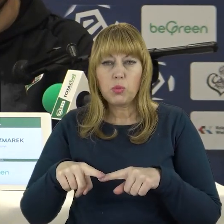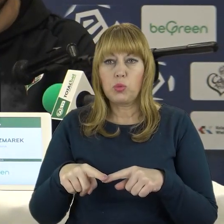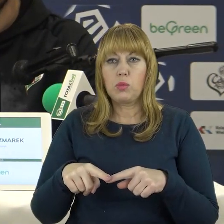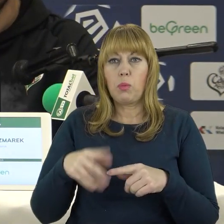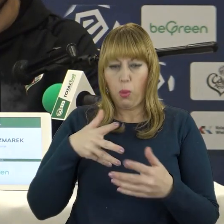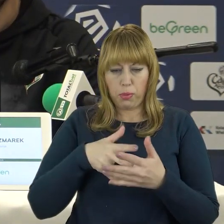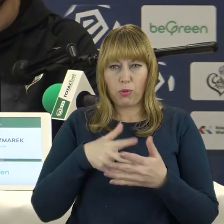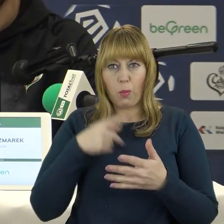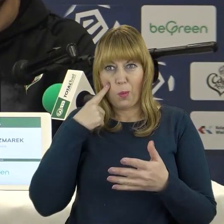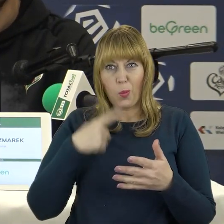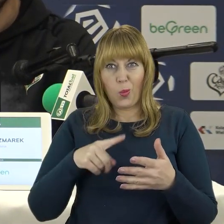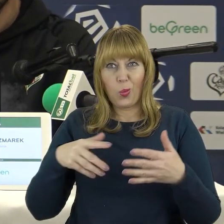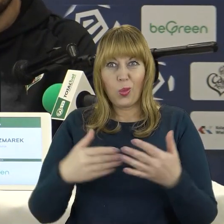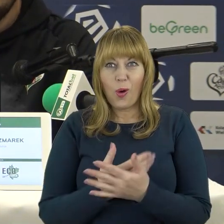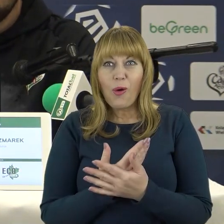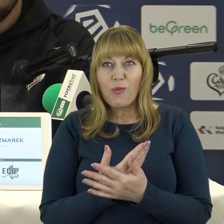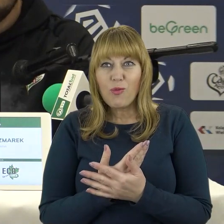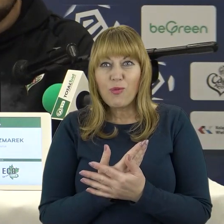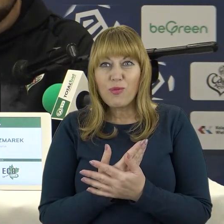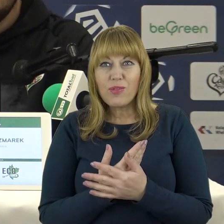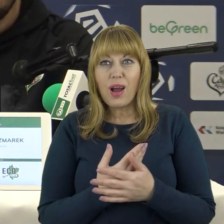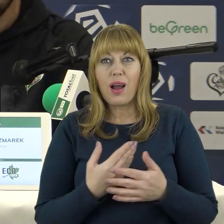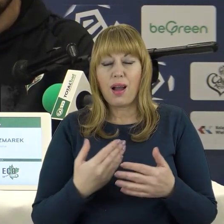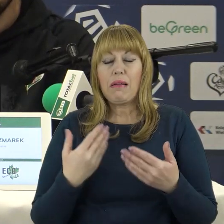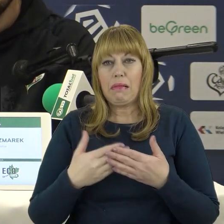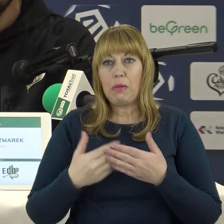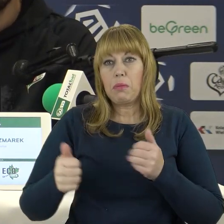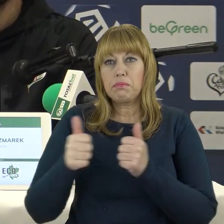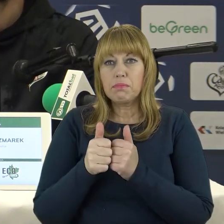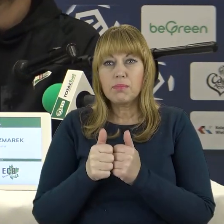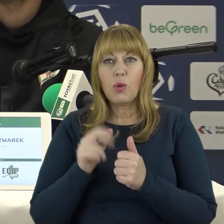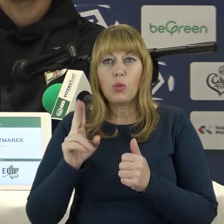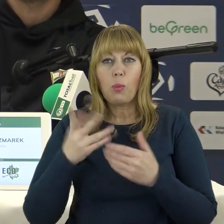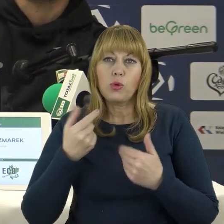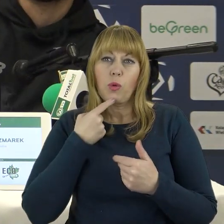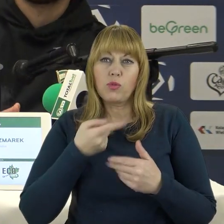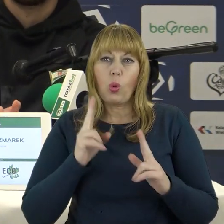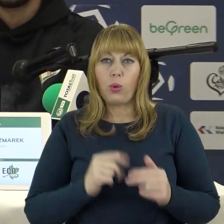w protokole było wyraźnie. Także taka osoba jest nic nie jedynego. Pan tylko ten człowiek dwa słowa powie.